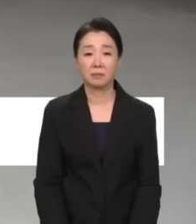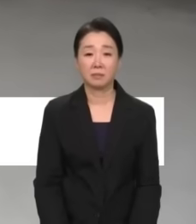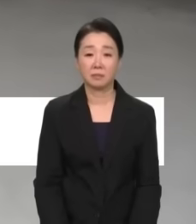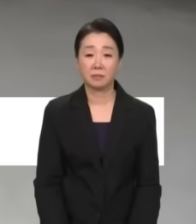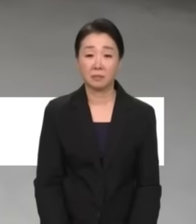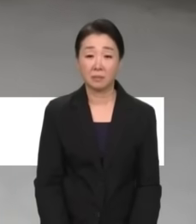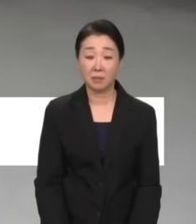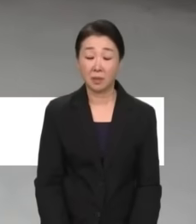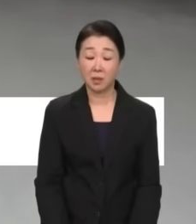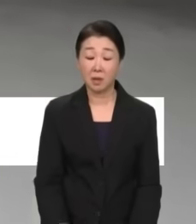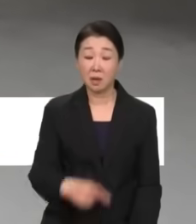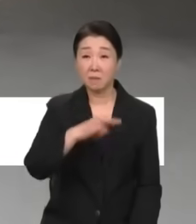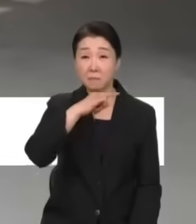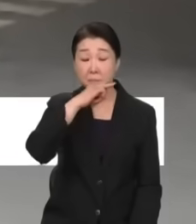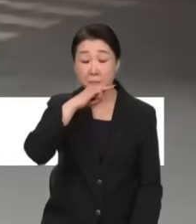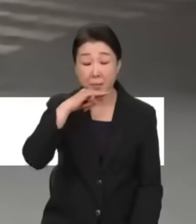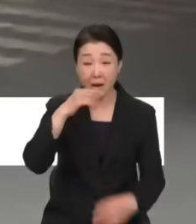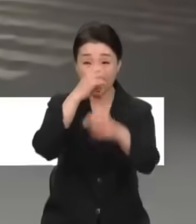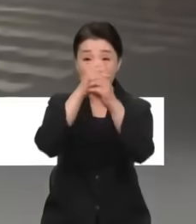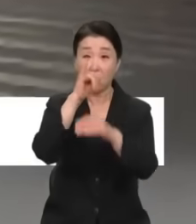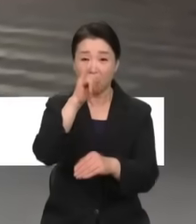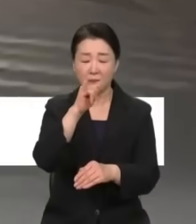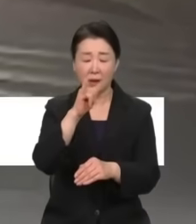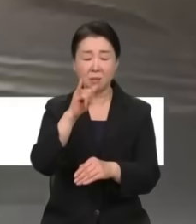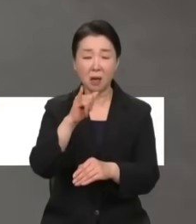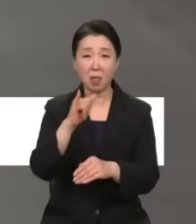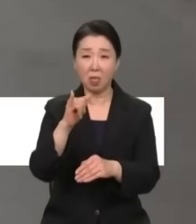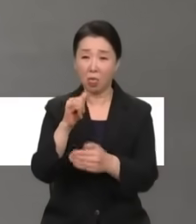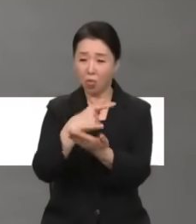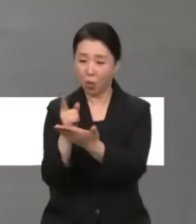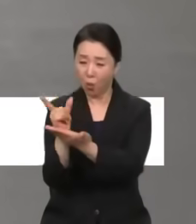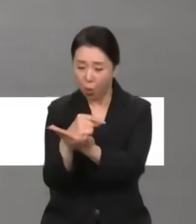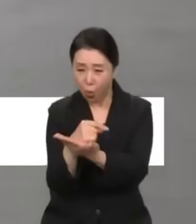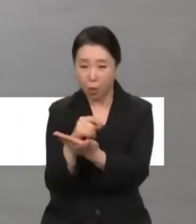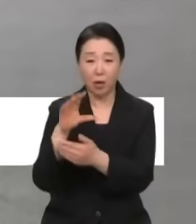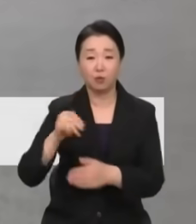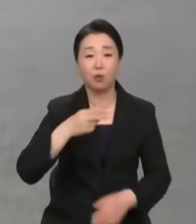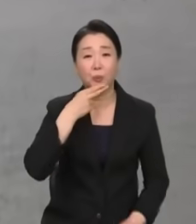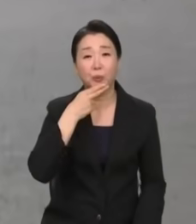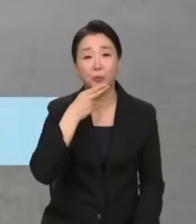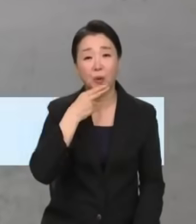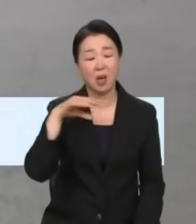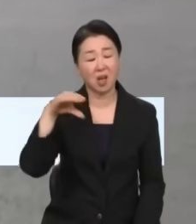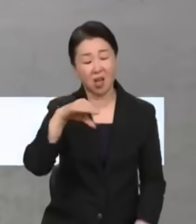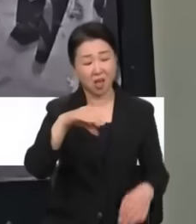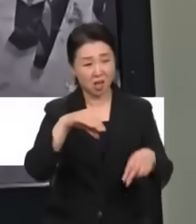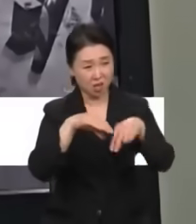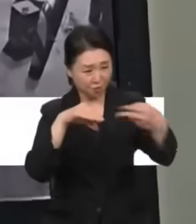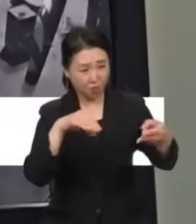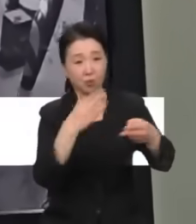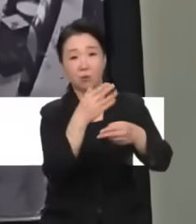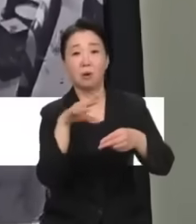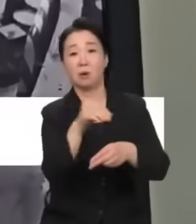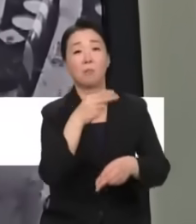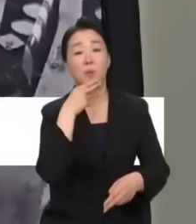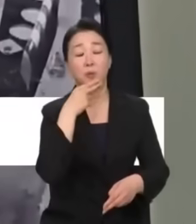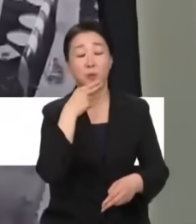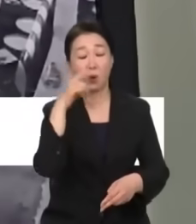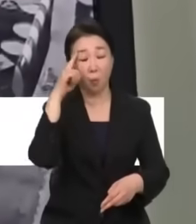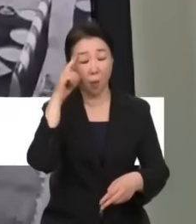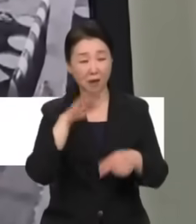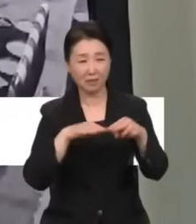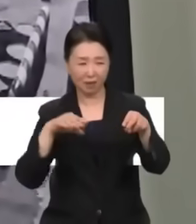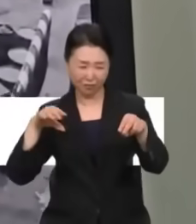신호가 들어와 있는 걸 보고도 전혀 속도를 줄이지 않았습니다 사고 뒤 승용차는 멈추지 않았습니다 그대로